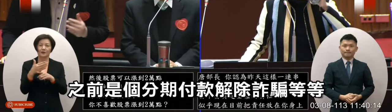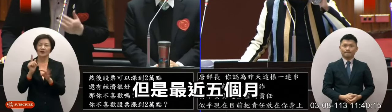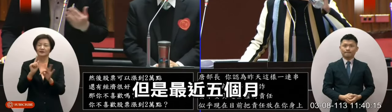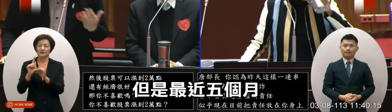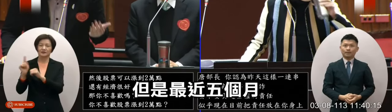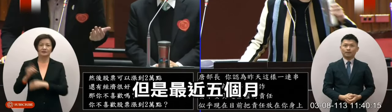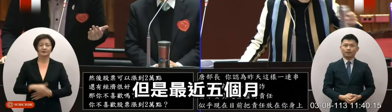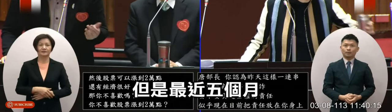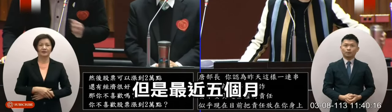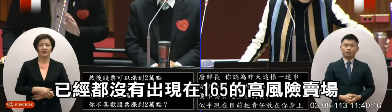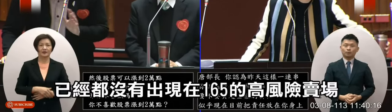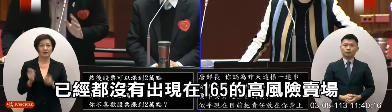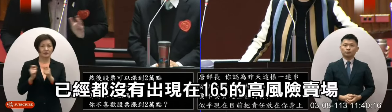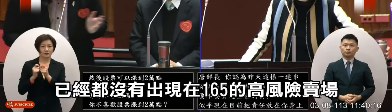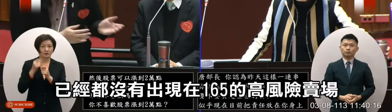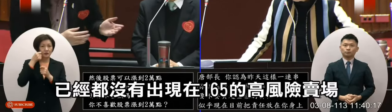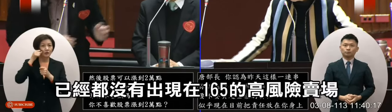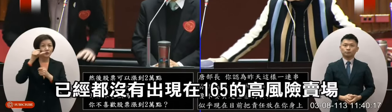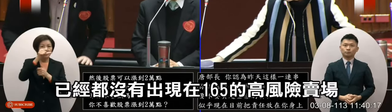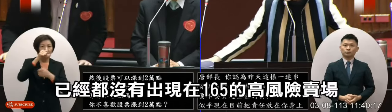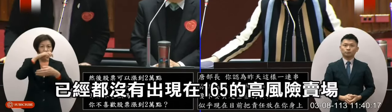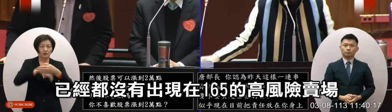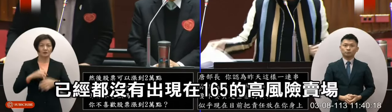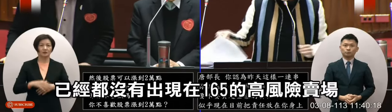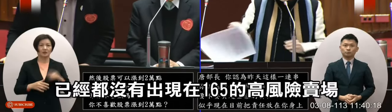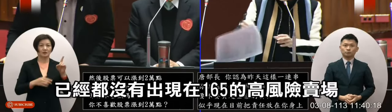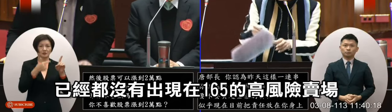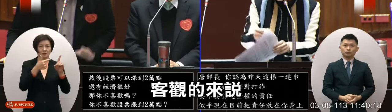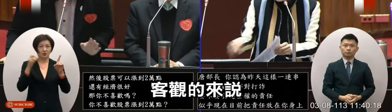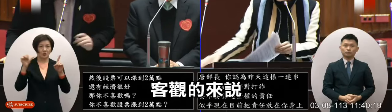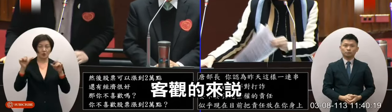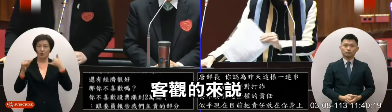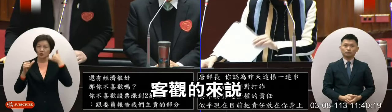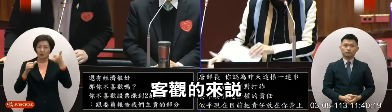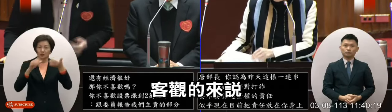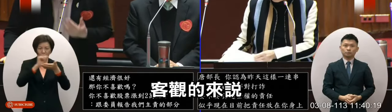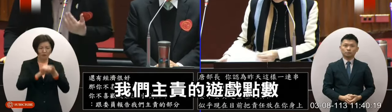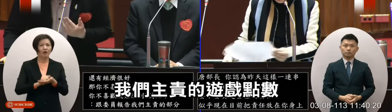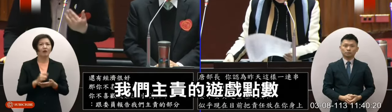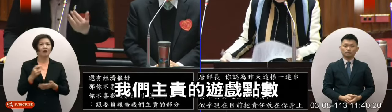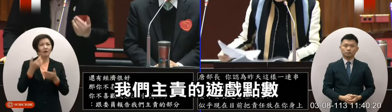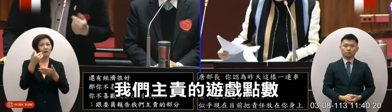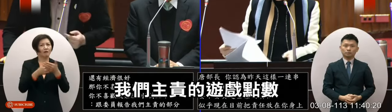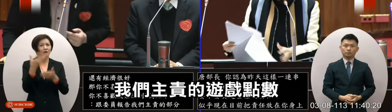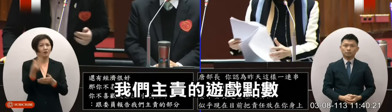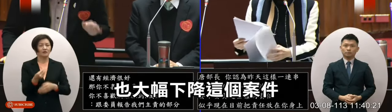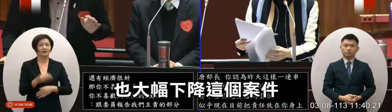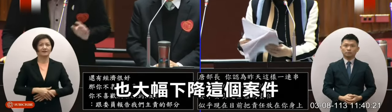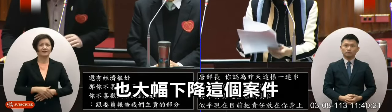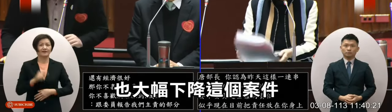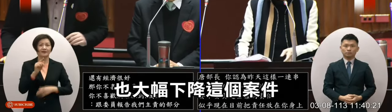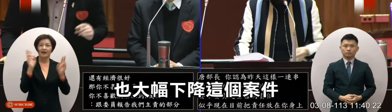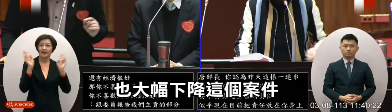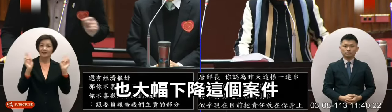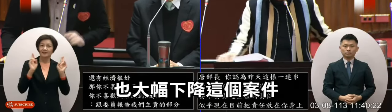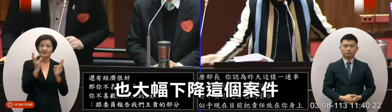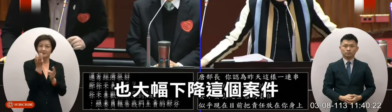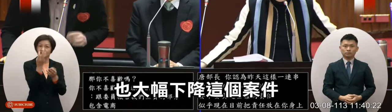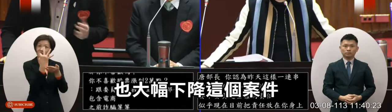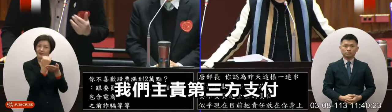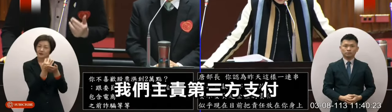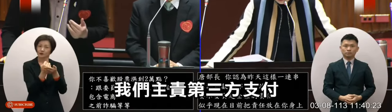等，但是最近5个月已经都没有出现在165的高风险卖场。客观的来说，我们主责的游戏点数也大幅下降，这